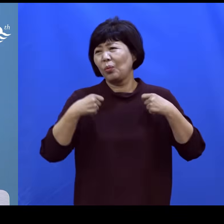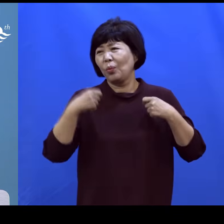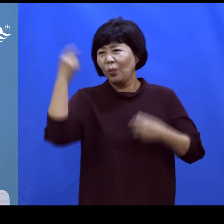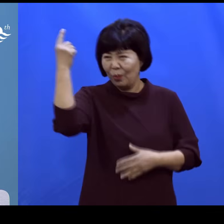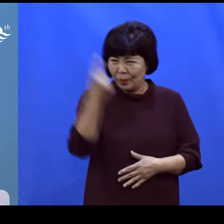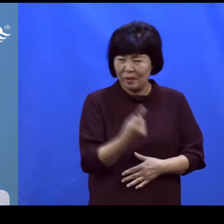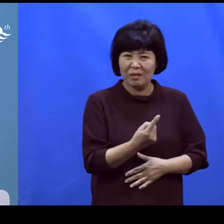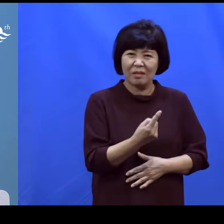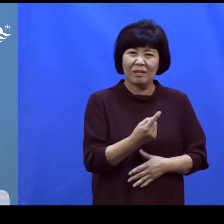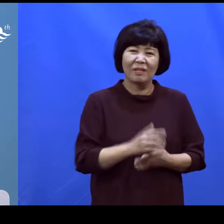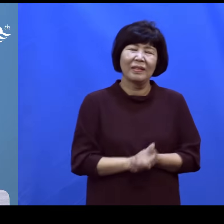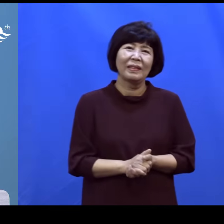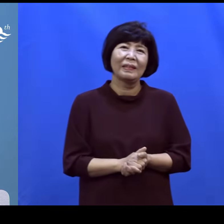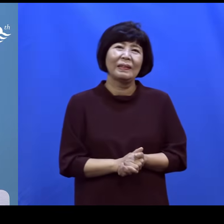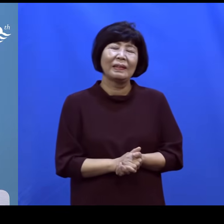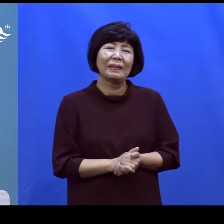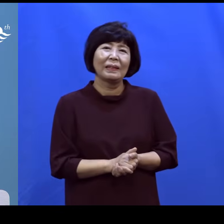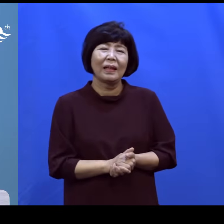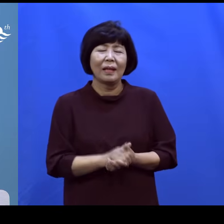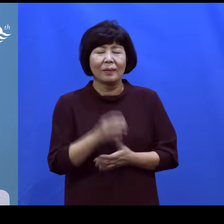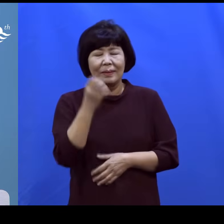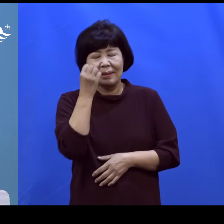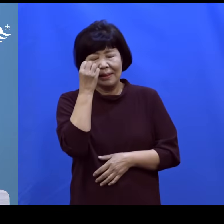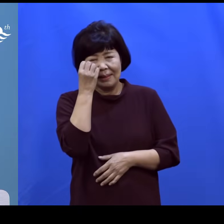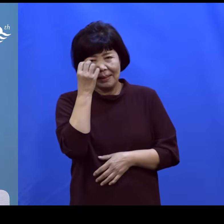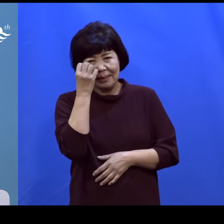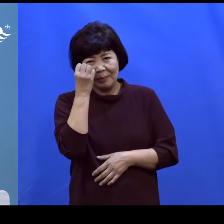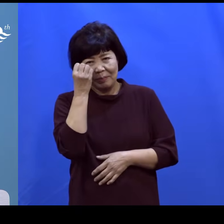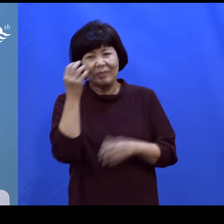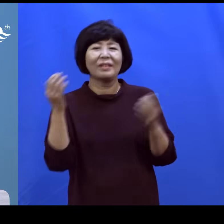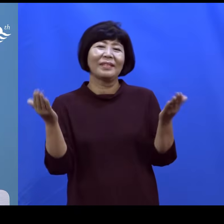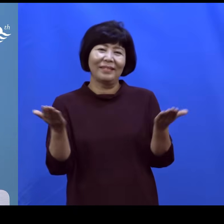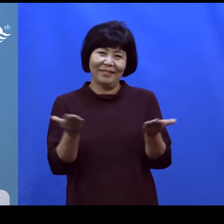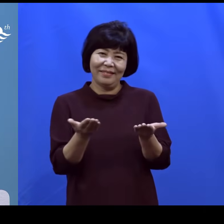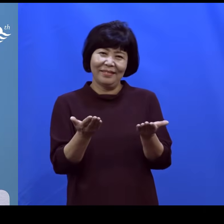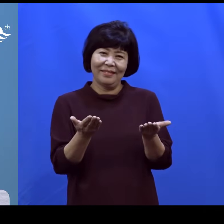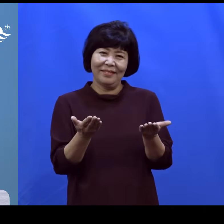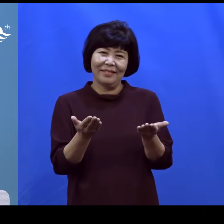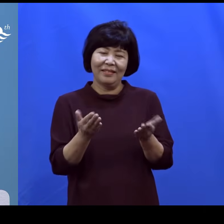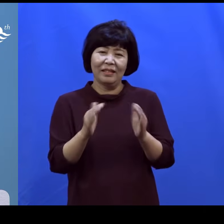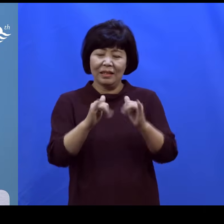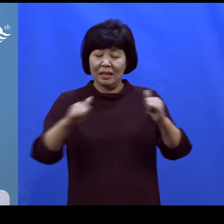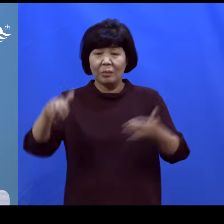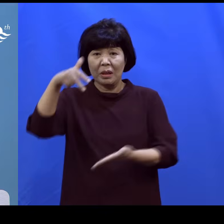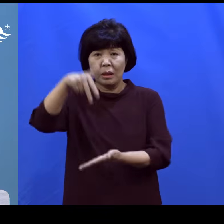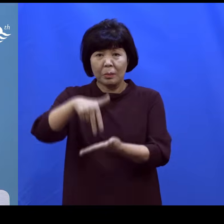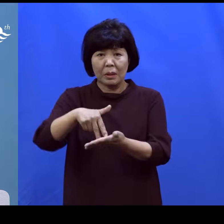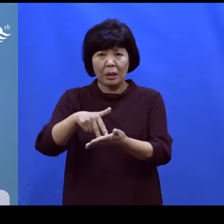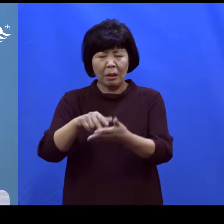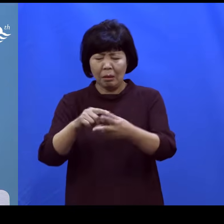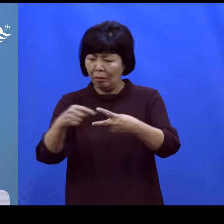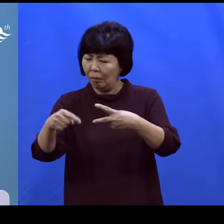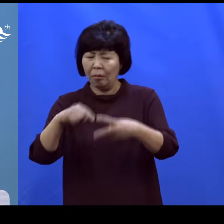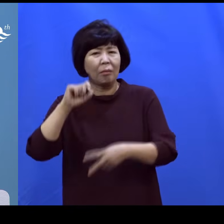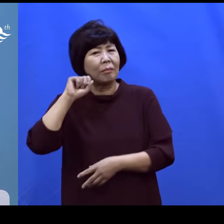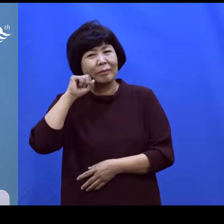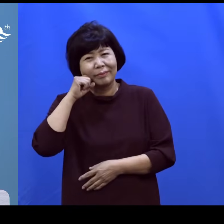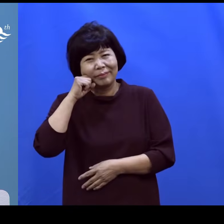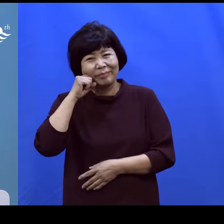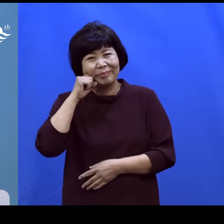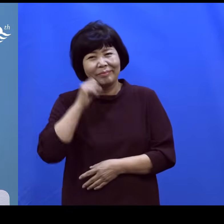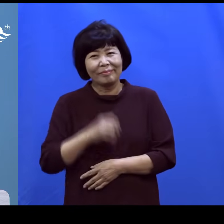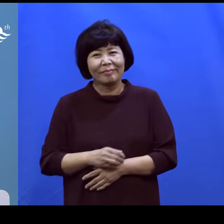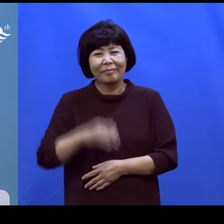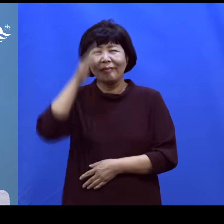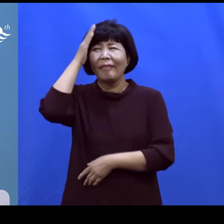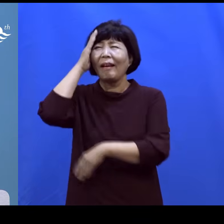그죠? 그러니까 이것은 신비입니다. 신비, 미스테리한 거죠. 그러니까 신비라는 말은